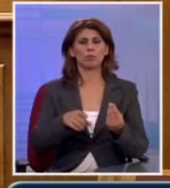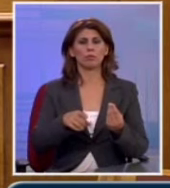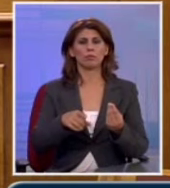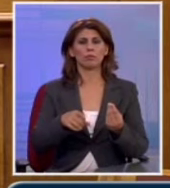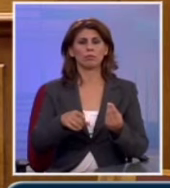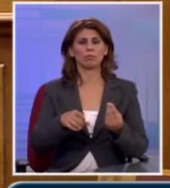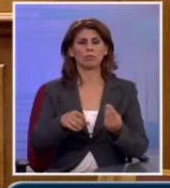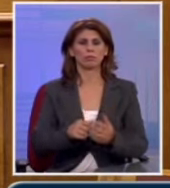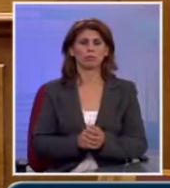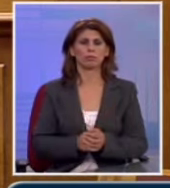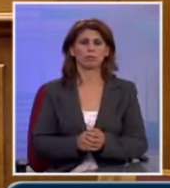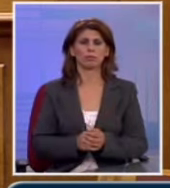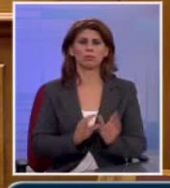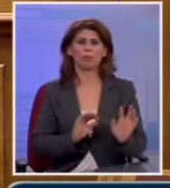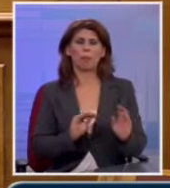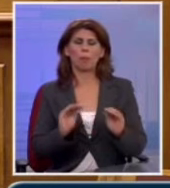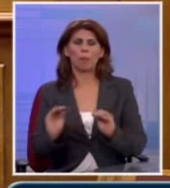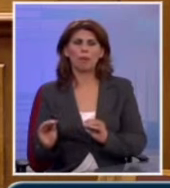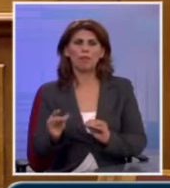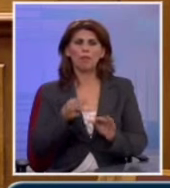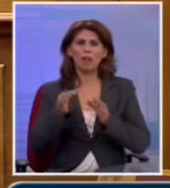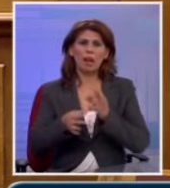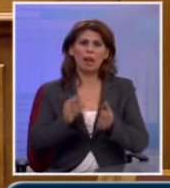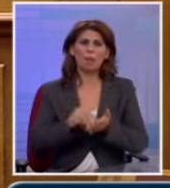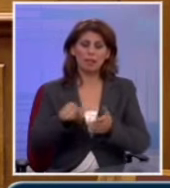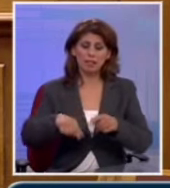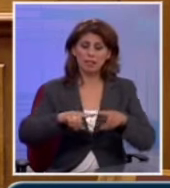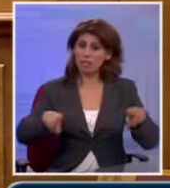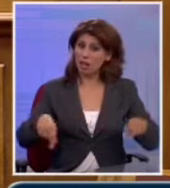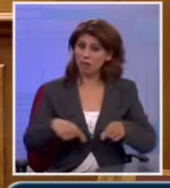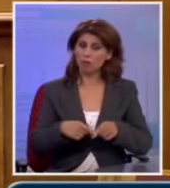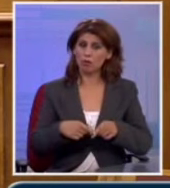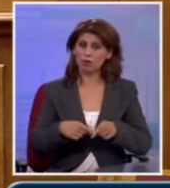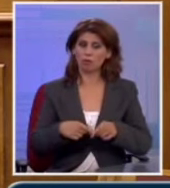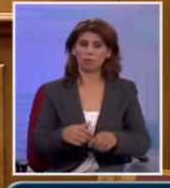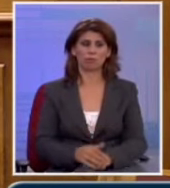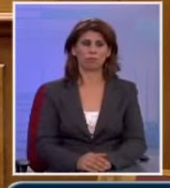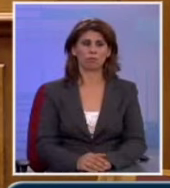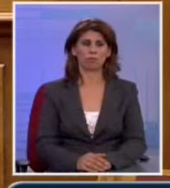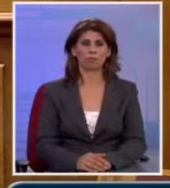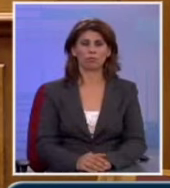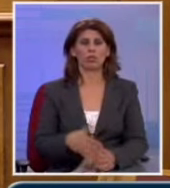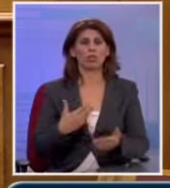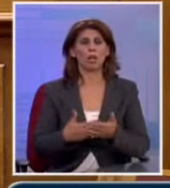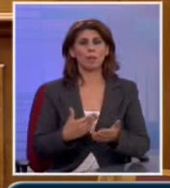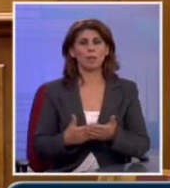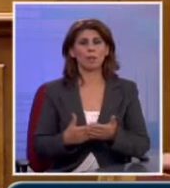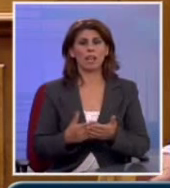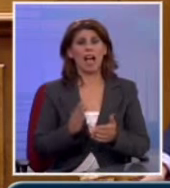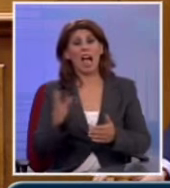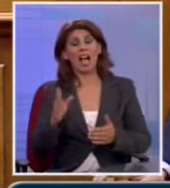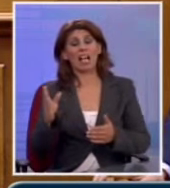αναμασάνε, να μεταφέρουν και σε αυτήν εδώ την αίθουσα το επιχείρημα των ακραίων του